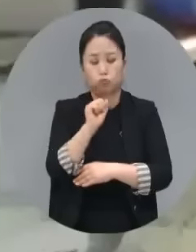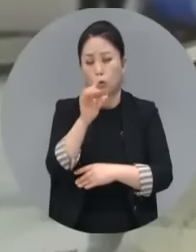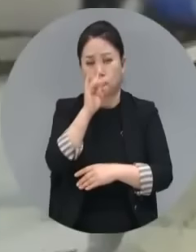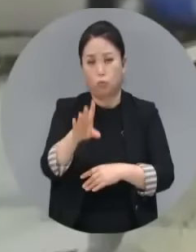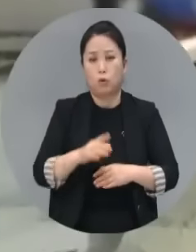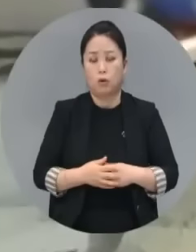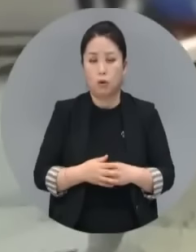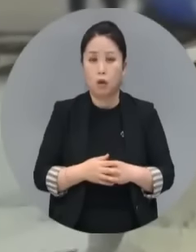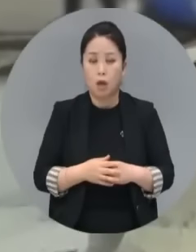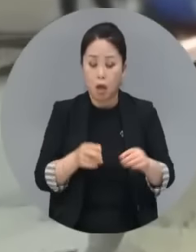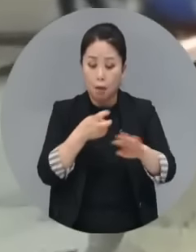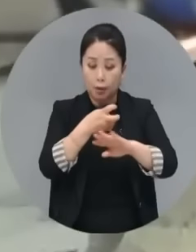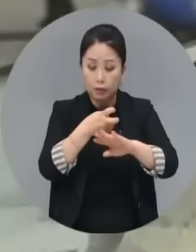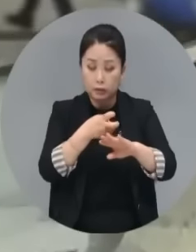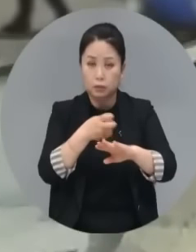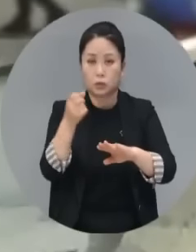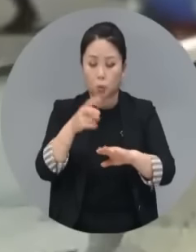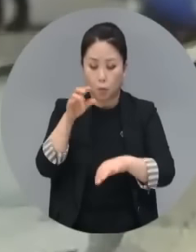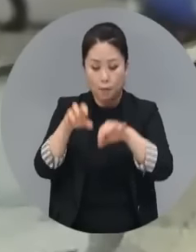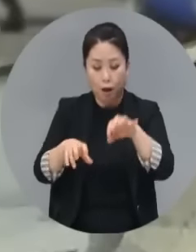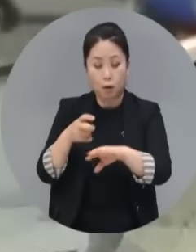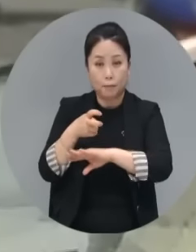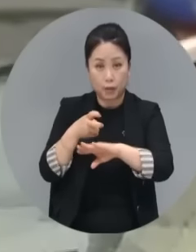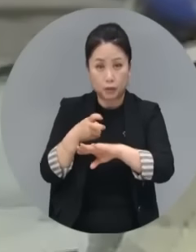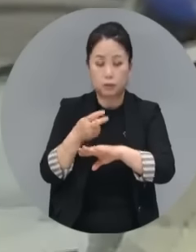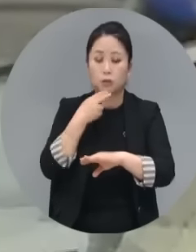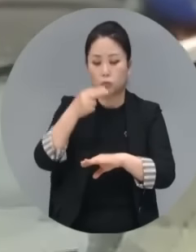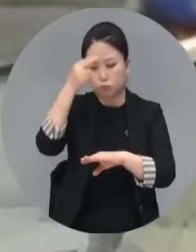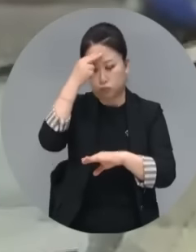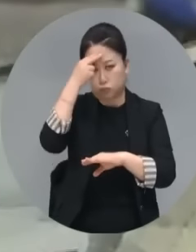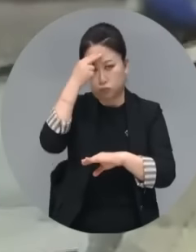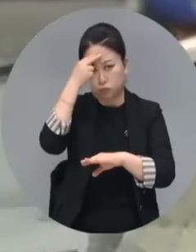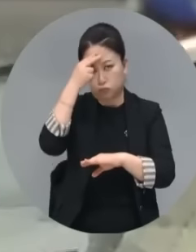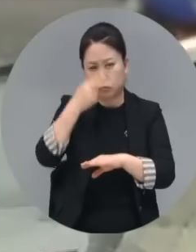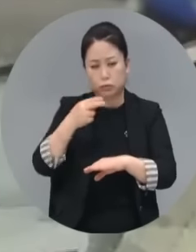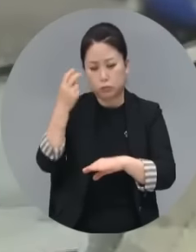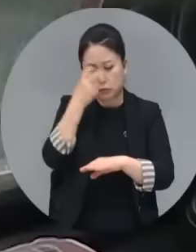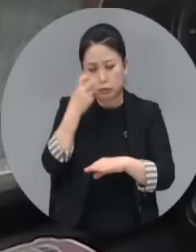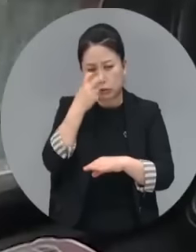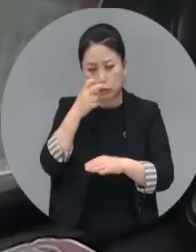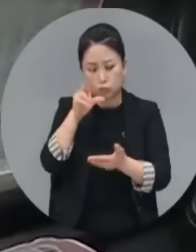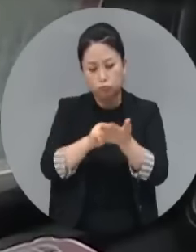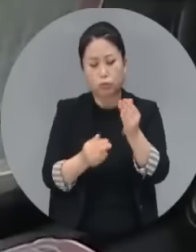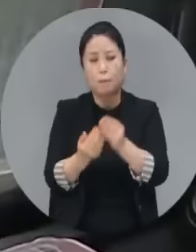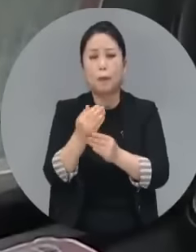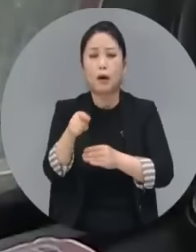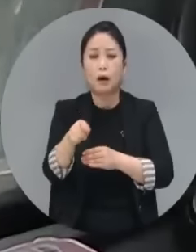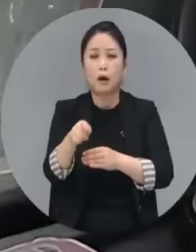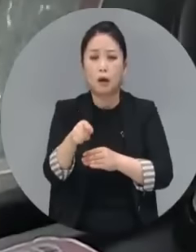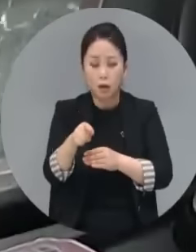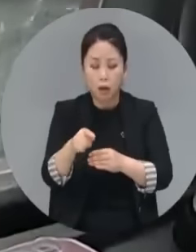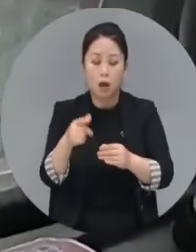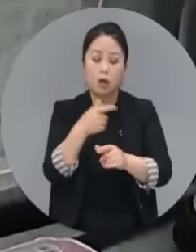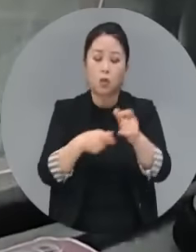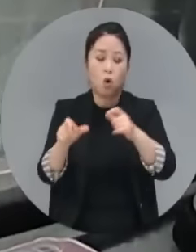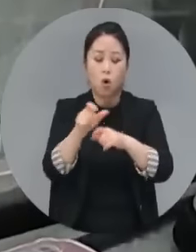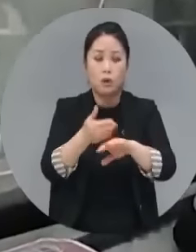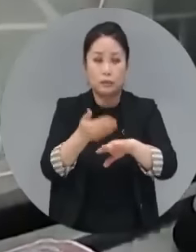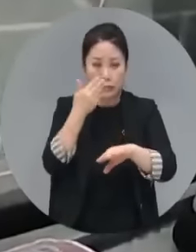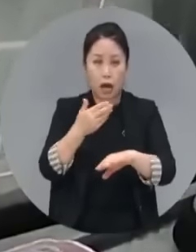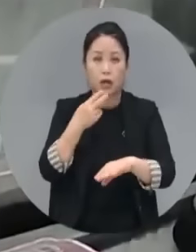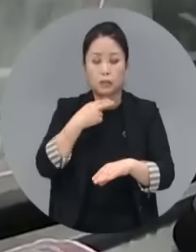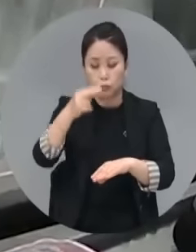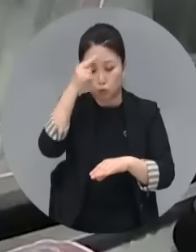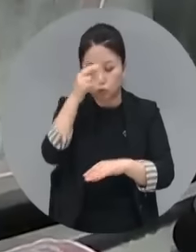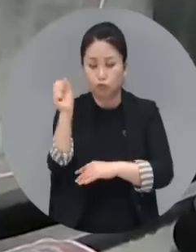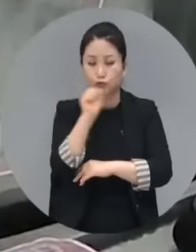많이. 시내버스는 물론 마을버스도 음주 측정에 구멍이 뚫린 상황. 더 이상의 버스 음주운전 사고가 없도록